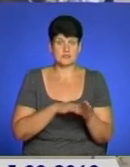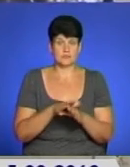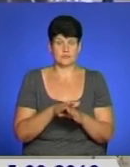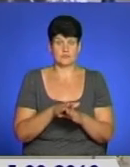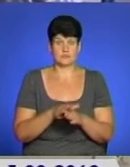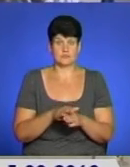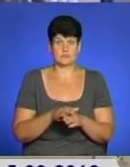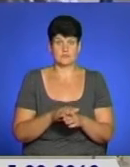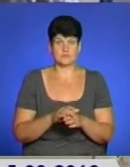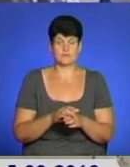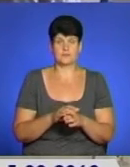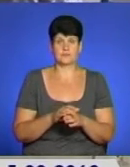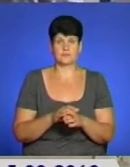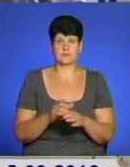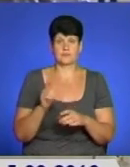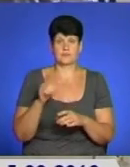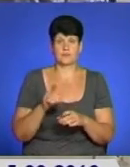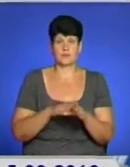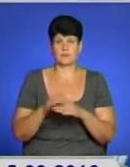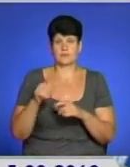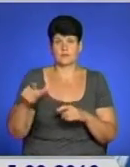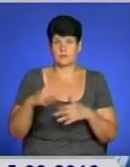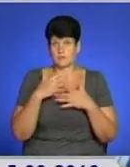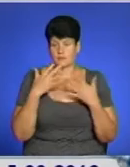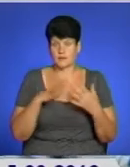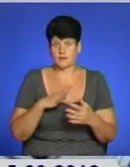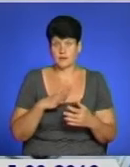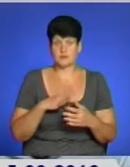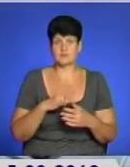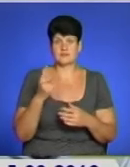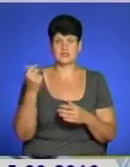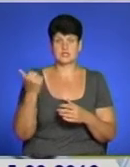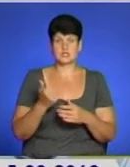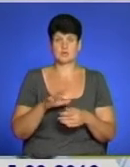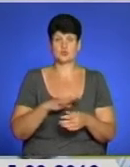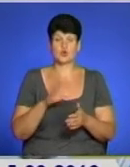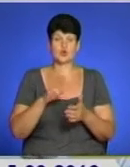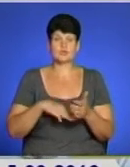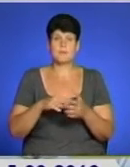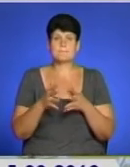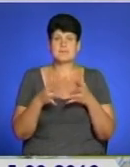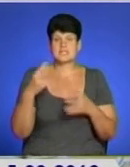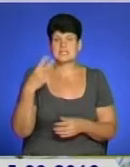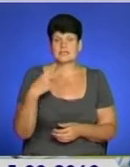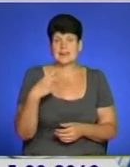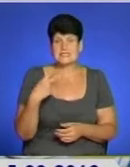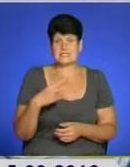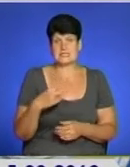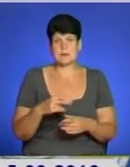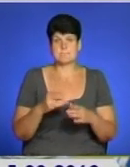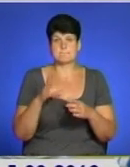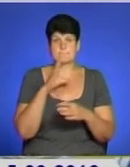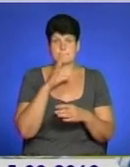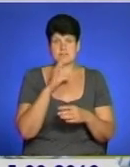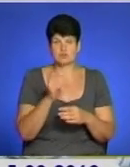пасажирів. Впродовж двох тижнів було оштрафовано більше 20 маршрутних перевізників